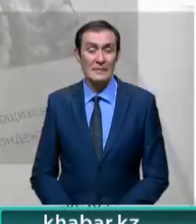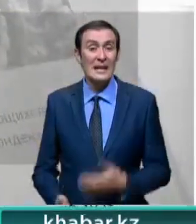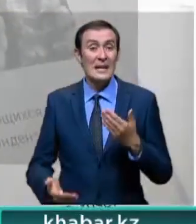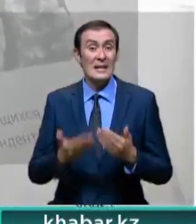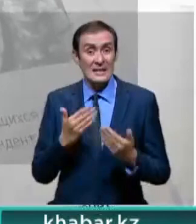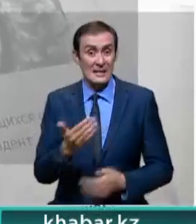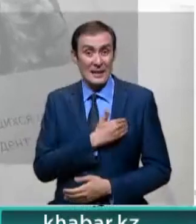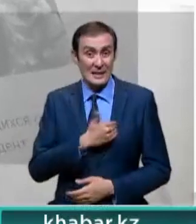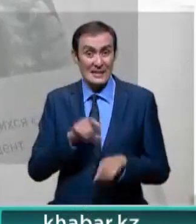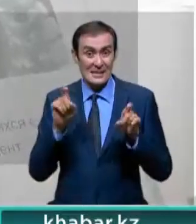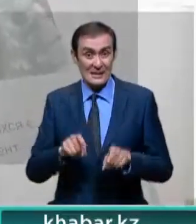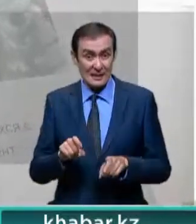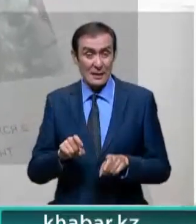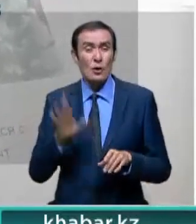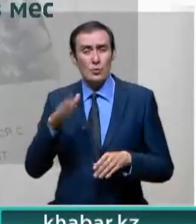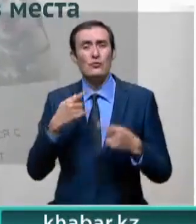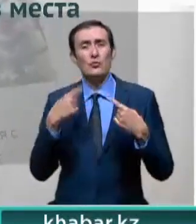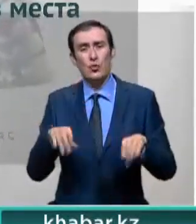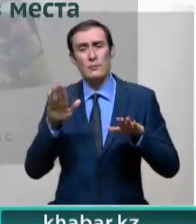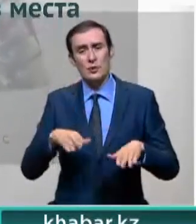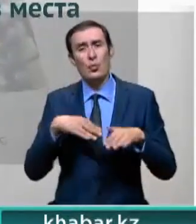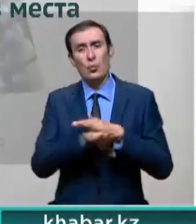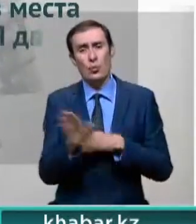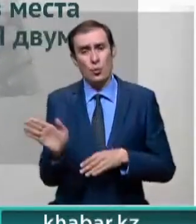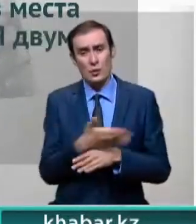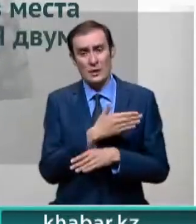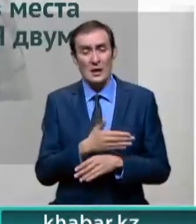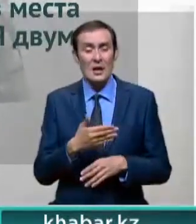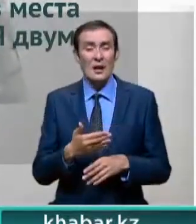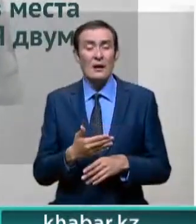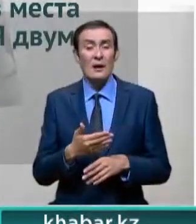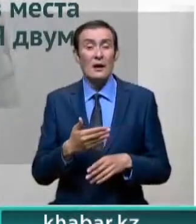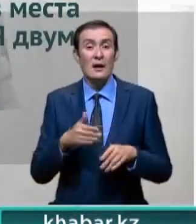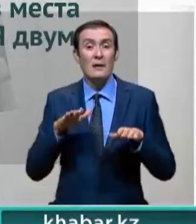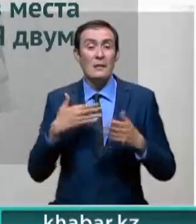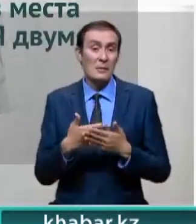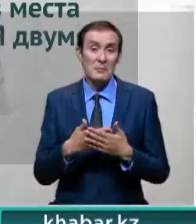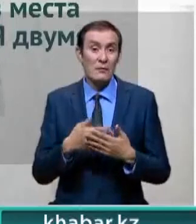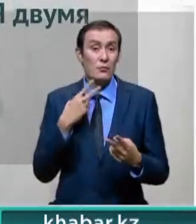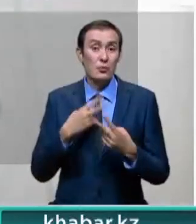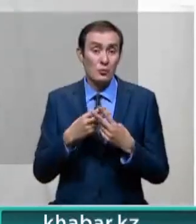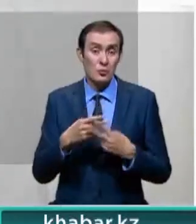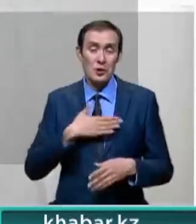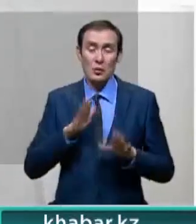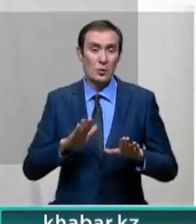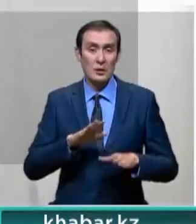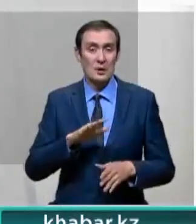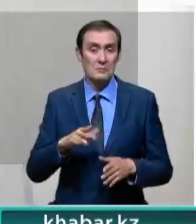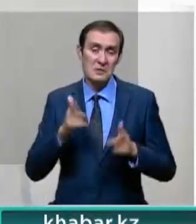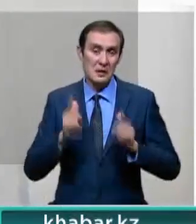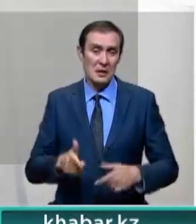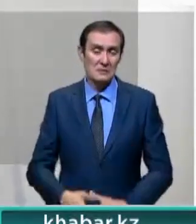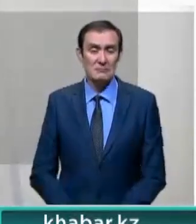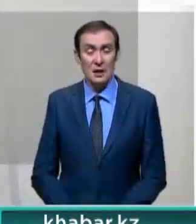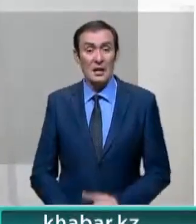Если хотят отсидеться, пусть идут в другое место. В места не столь отдаленные. Я двумя руками за.